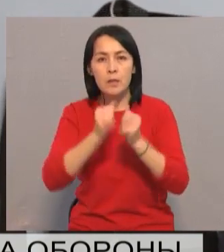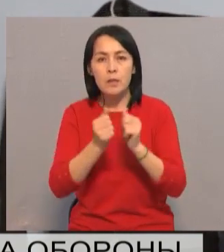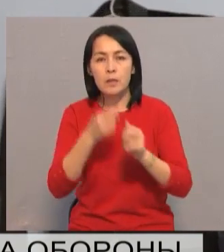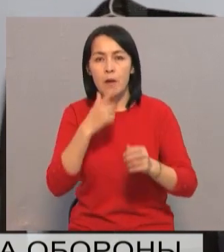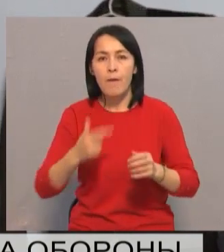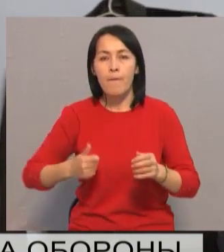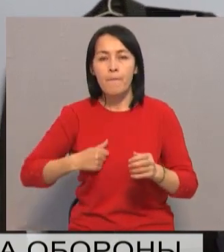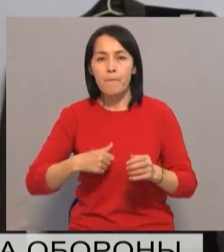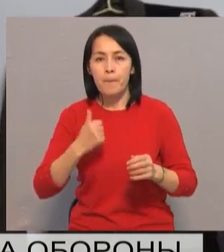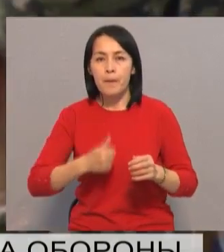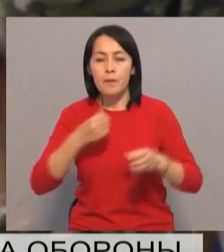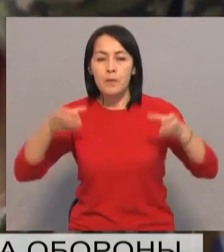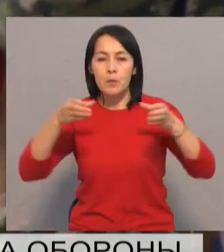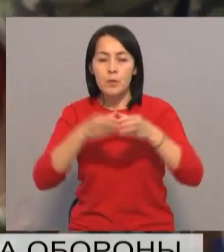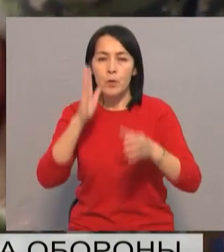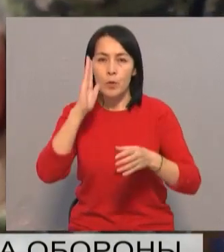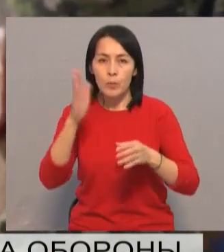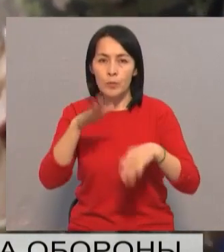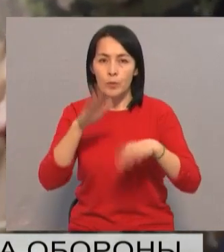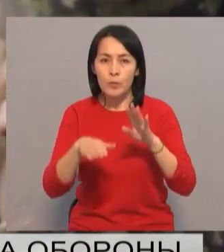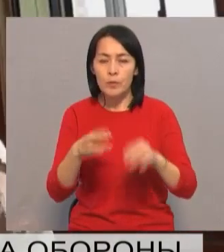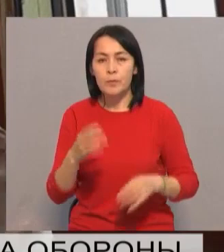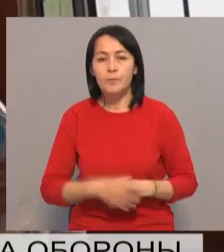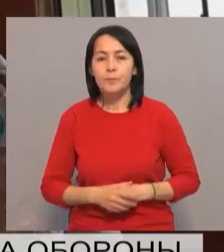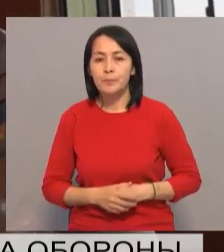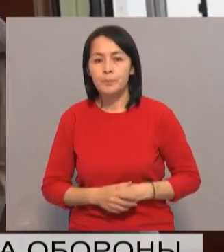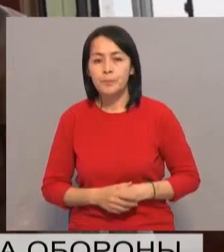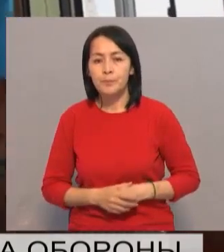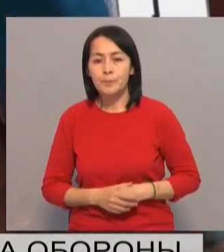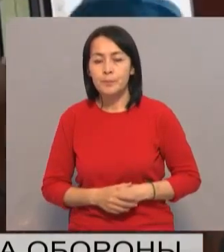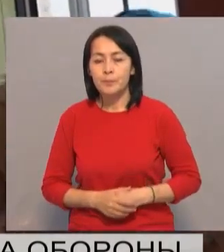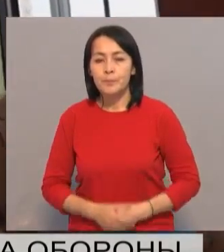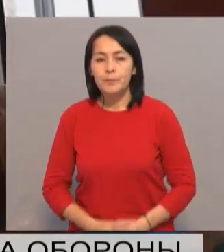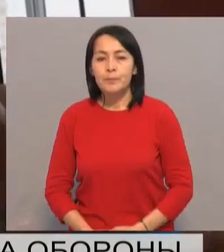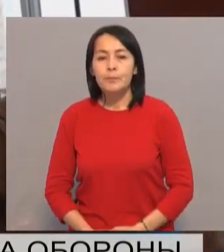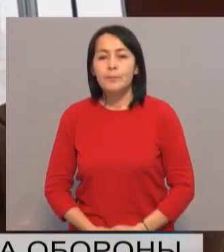в военно-патриотических кружках, будут полезны в любой сфере.